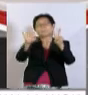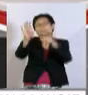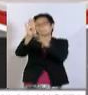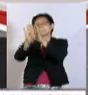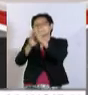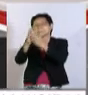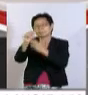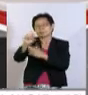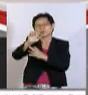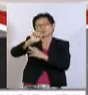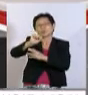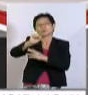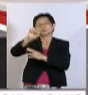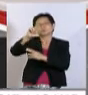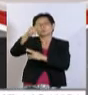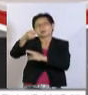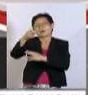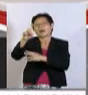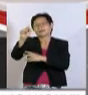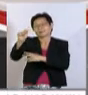Baiklah, Syuhada Hashim ada laporannya.